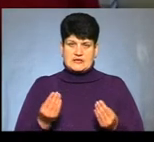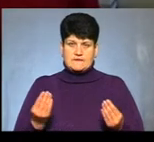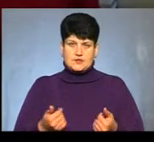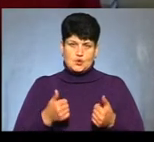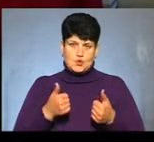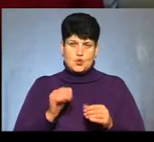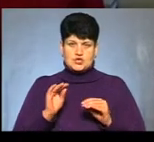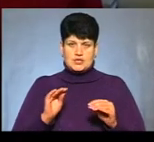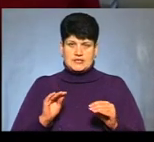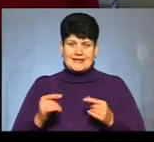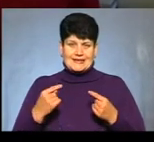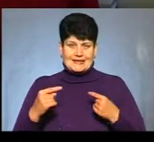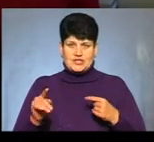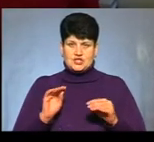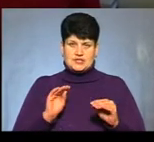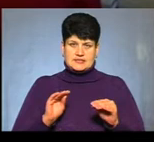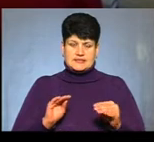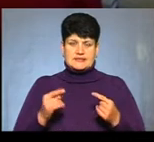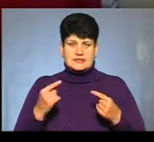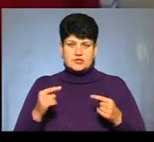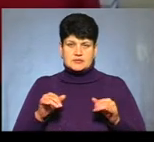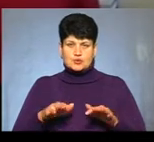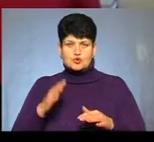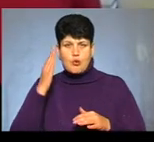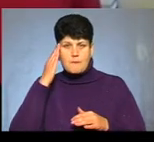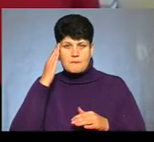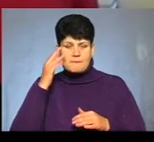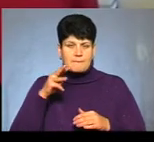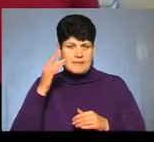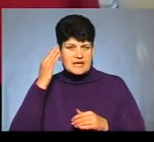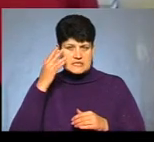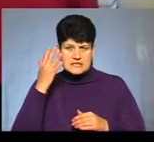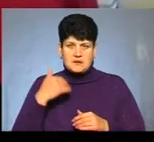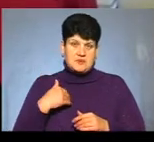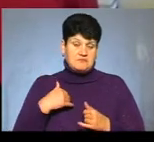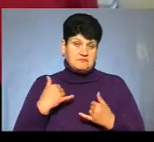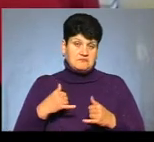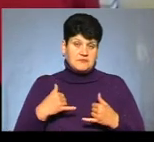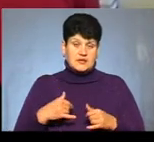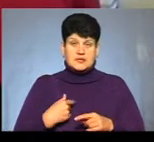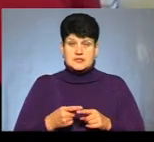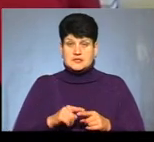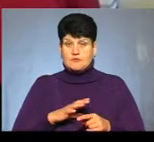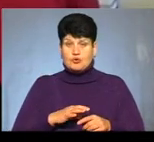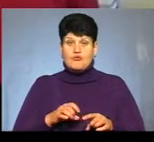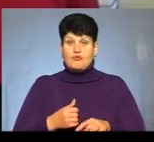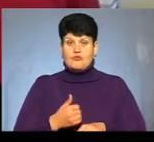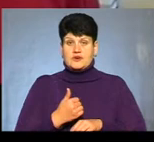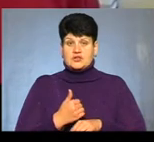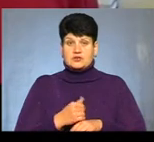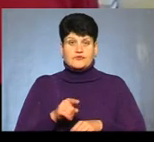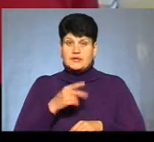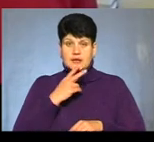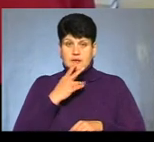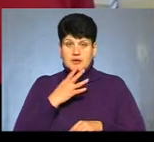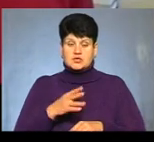і хороші режисери, інші режисери з іншим способом мислення. І мене насторожило, і це було, напевно, було